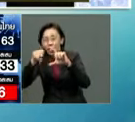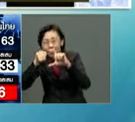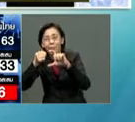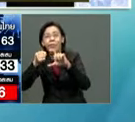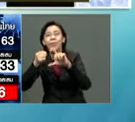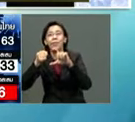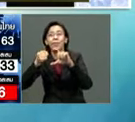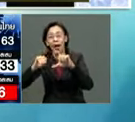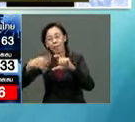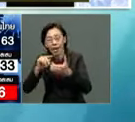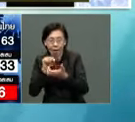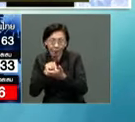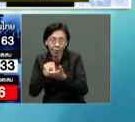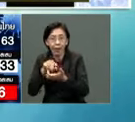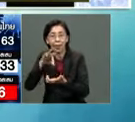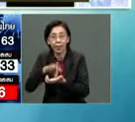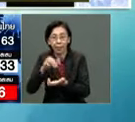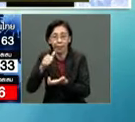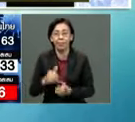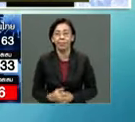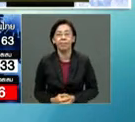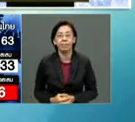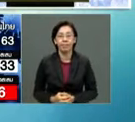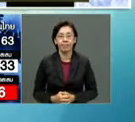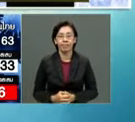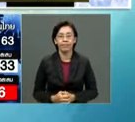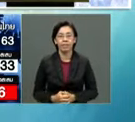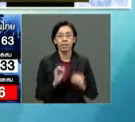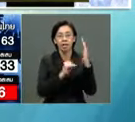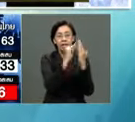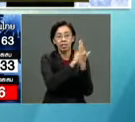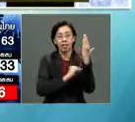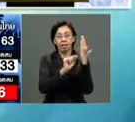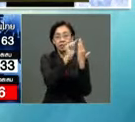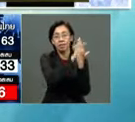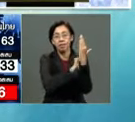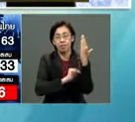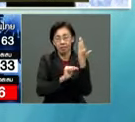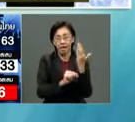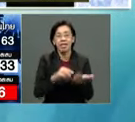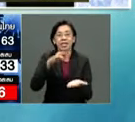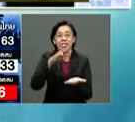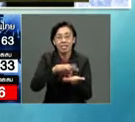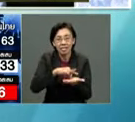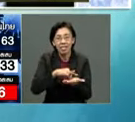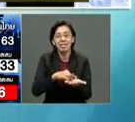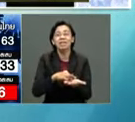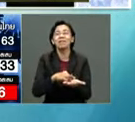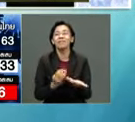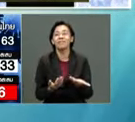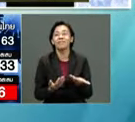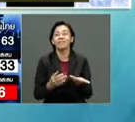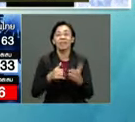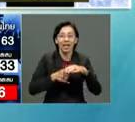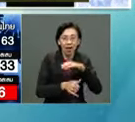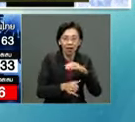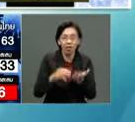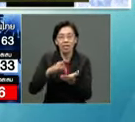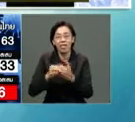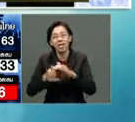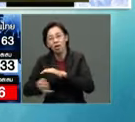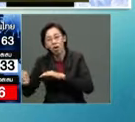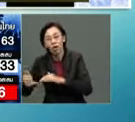ะครับส่วนของจังหวัดนะครับก็ที่เข้าเช็คอินเช็คเอาท์อันนี้ก็เรียงตามจังหวัดใหญ่ๆตามประชาก